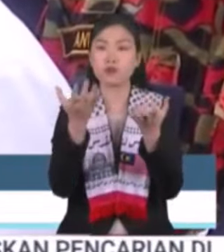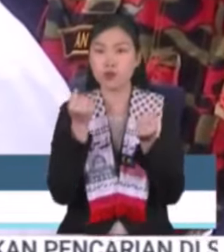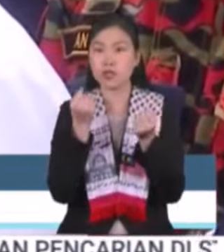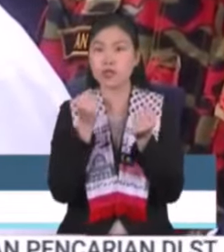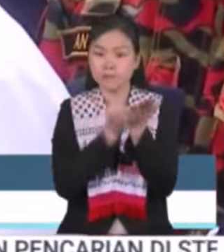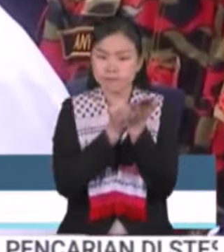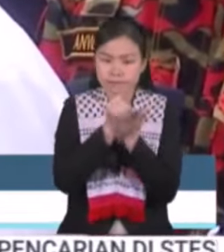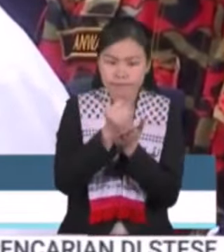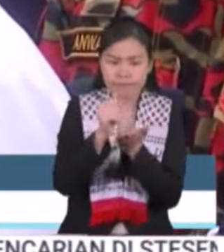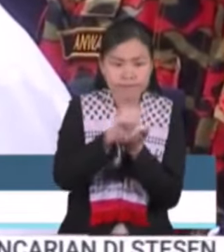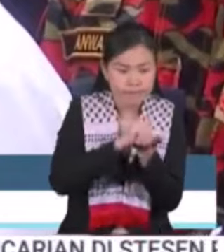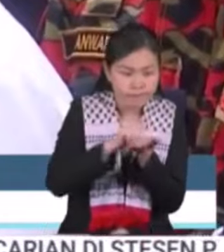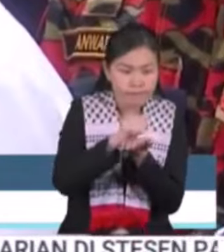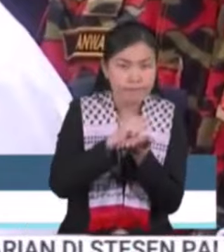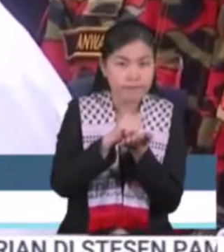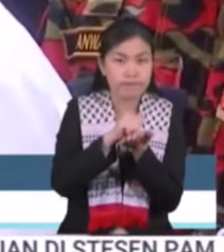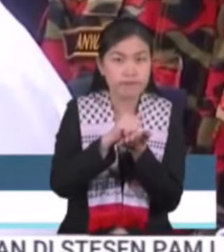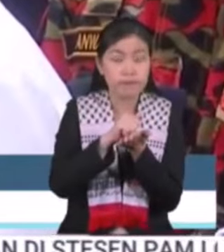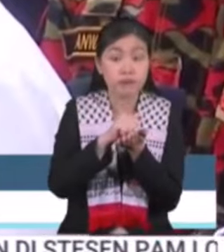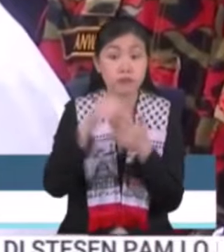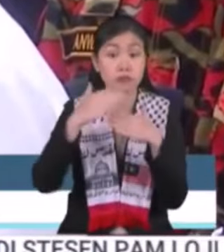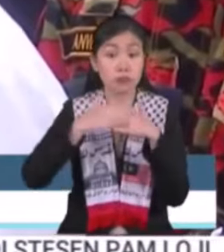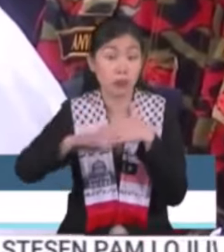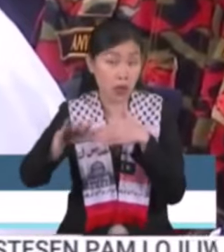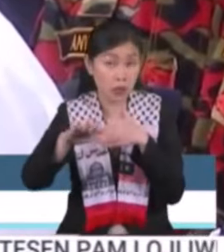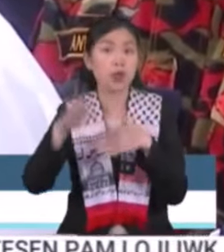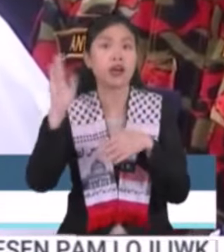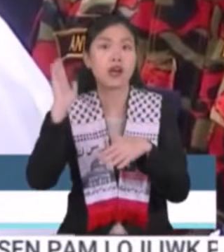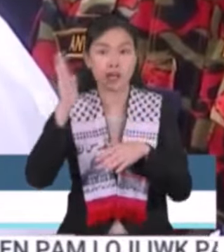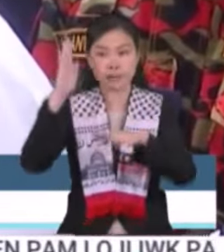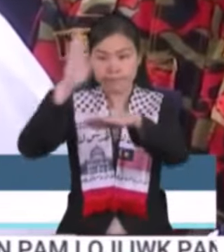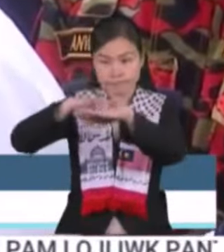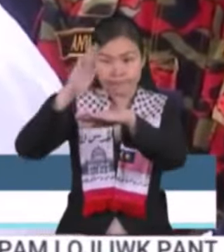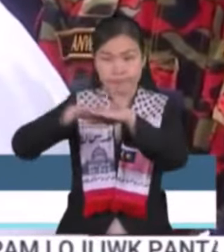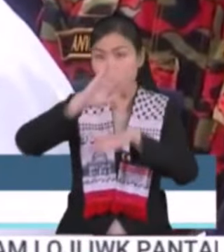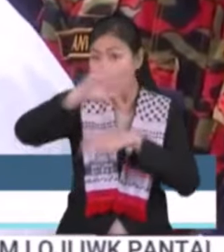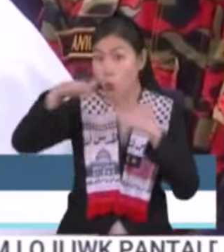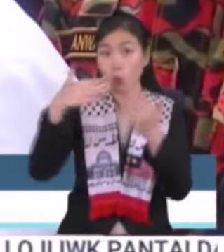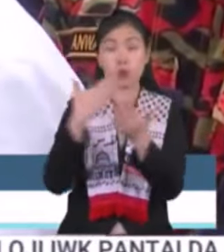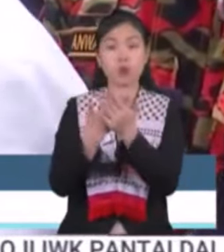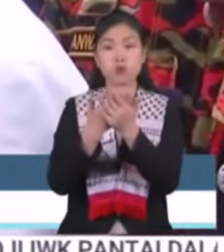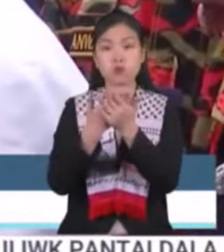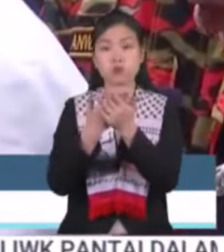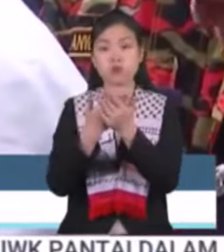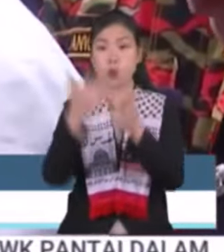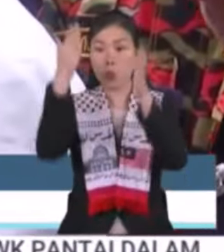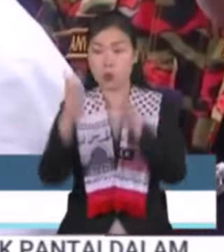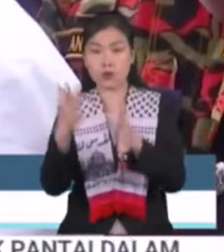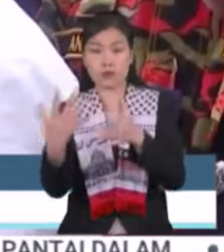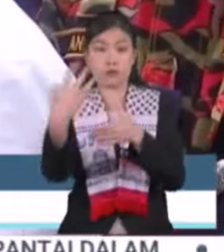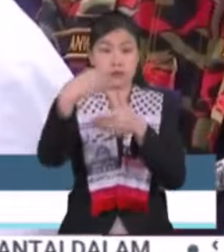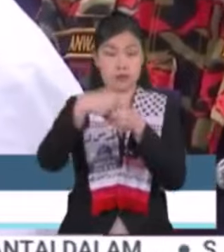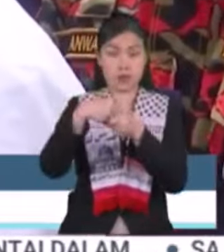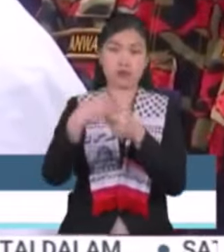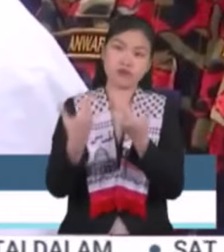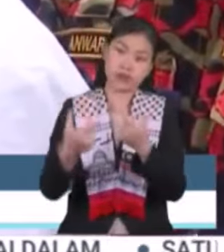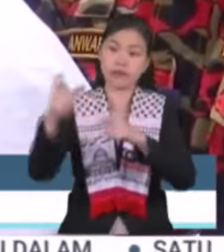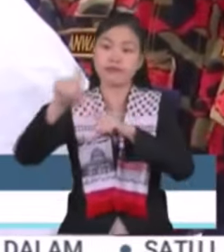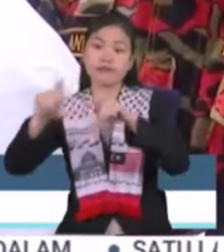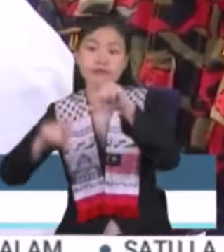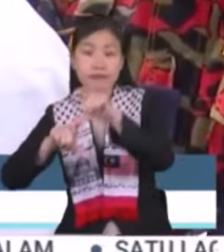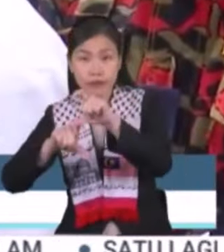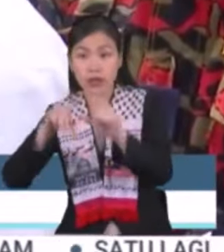membuat integrity audit. Dan lepas ini, saya akan memanggil juga keseluruhan pihak yang terlibat, termasuk